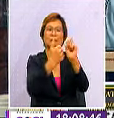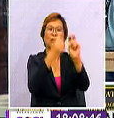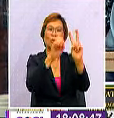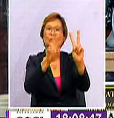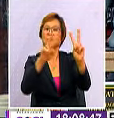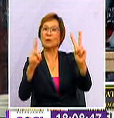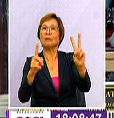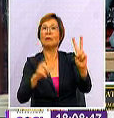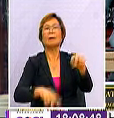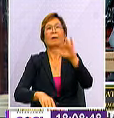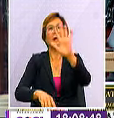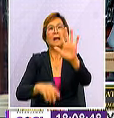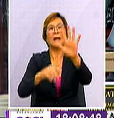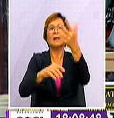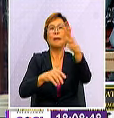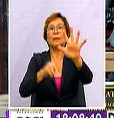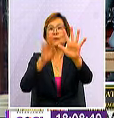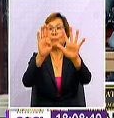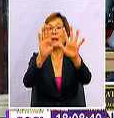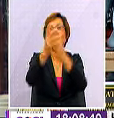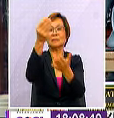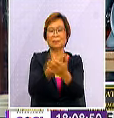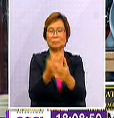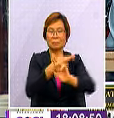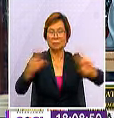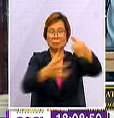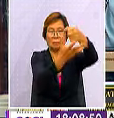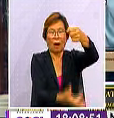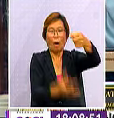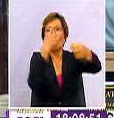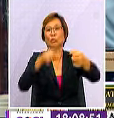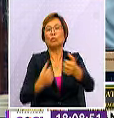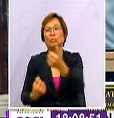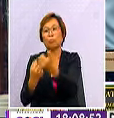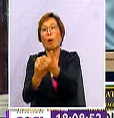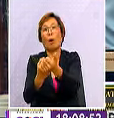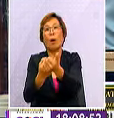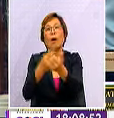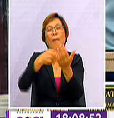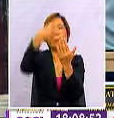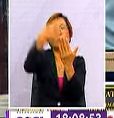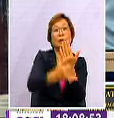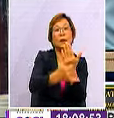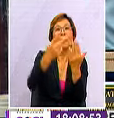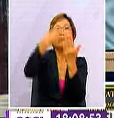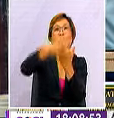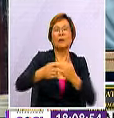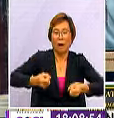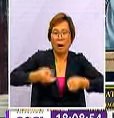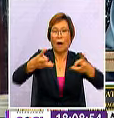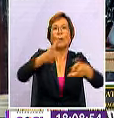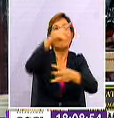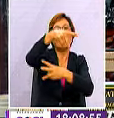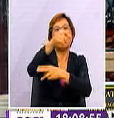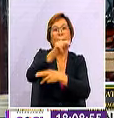2021, sebanyak RM15 bilion disediakan bagi membiayai antaranya projek Lebuh Raya Pan